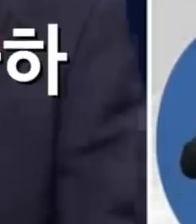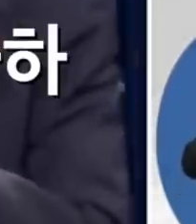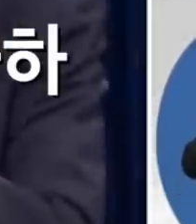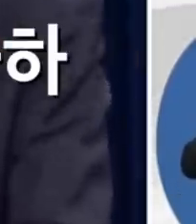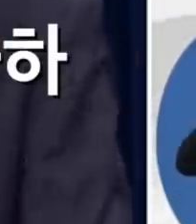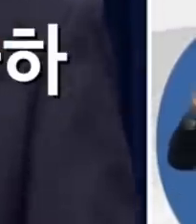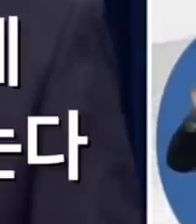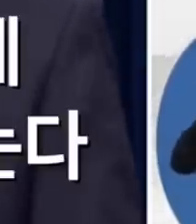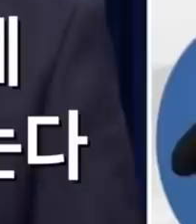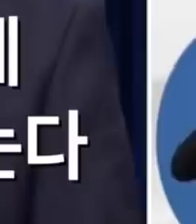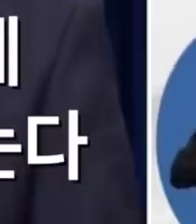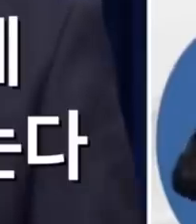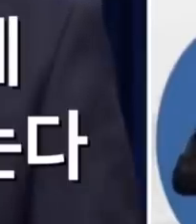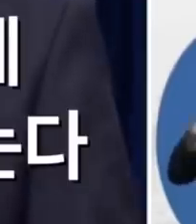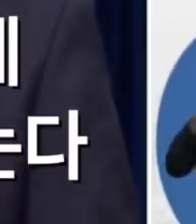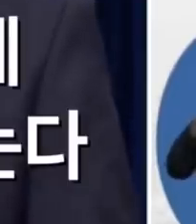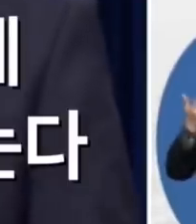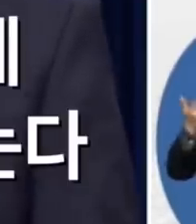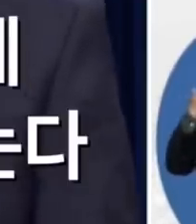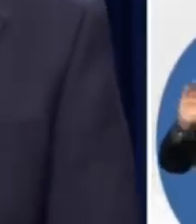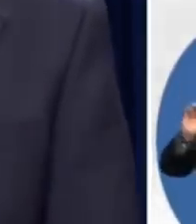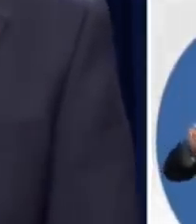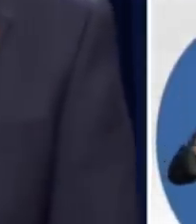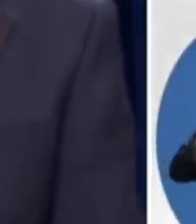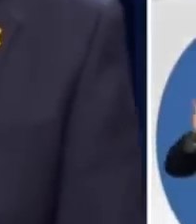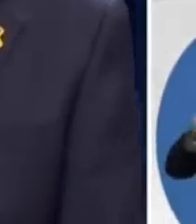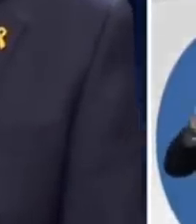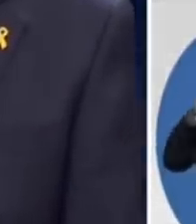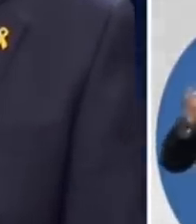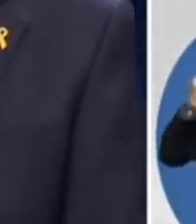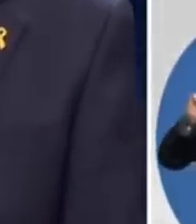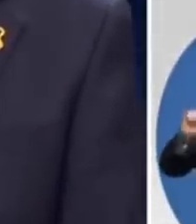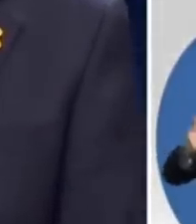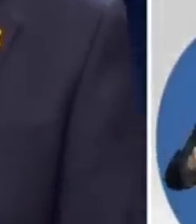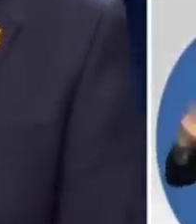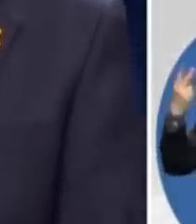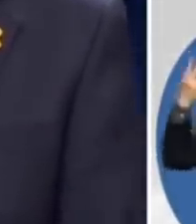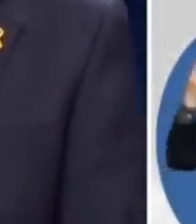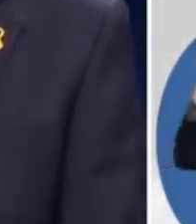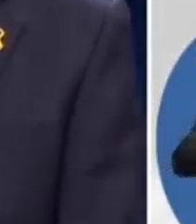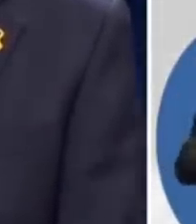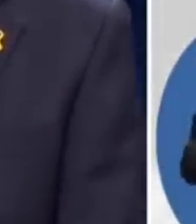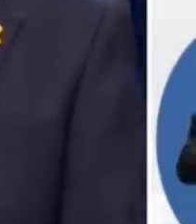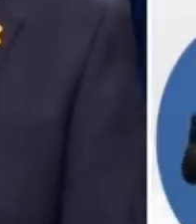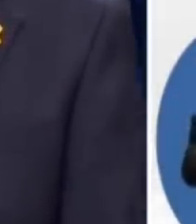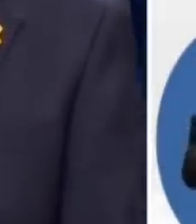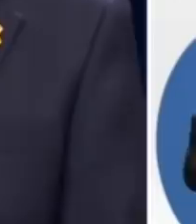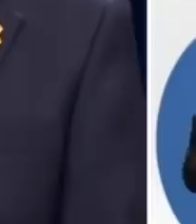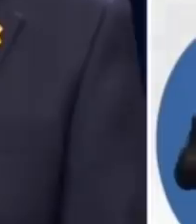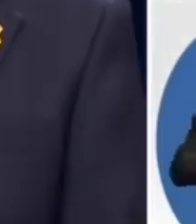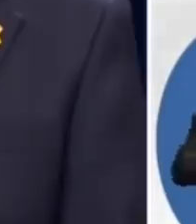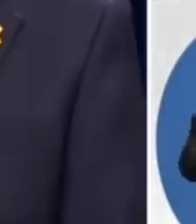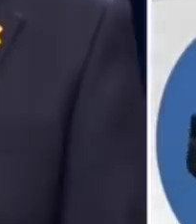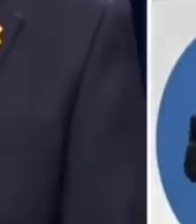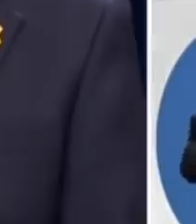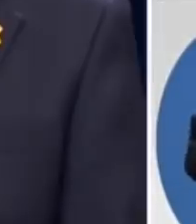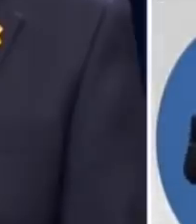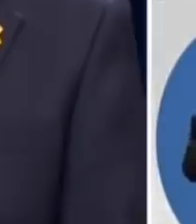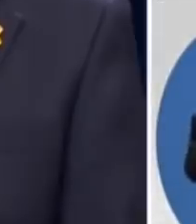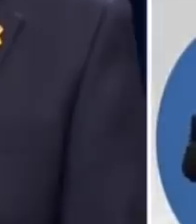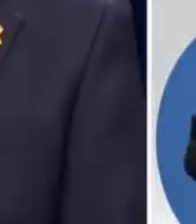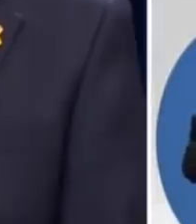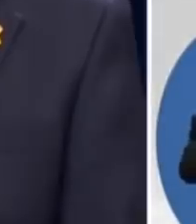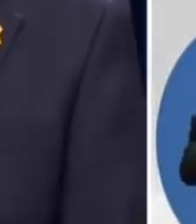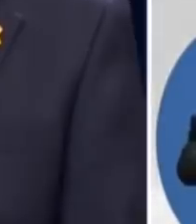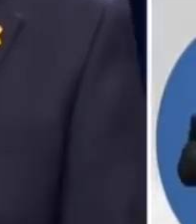아, 예, 뭐... 예, 저는 뭐 그렇게 생각하지 않습니다. 지금 지난번 2012년 때도 사실 그랬습니다. 저를 MB 아바타라고